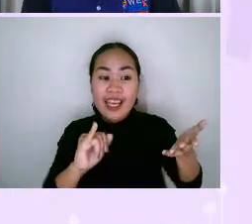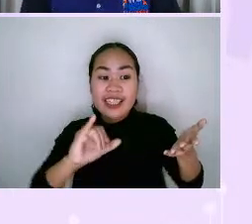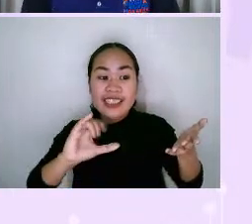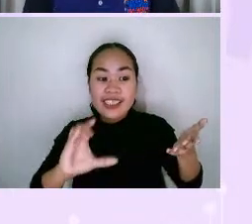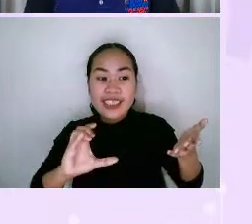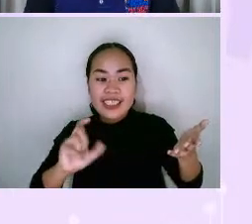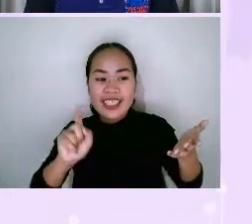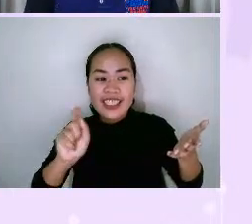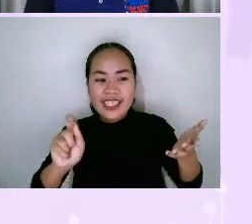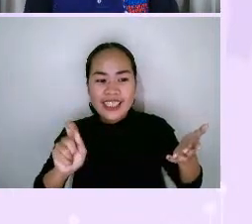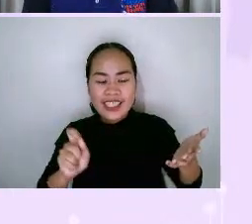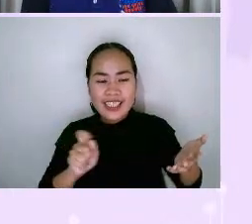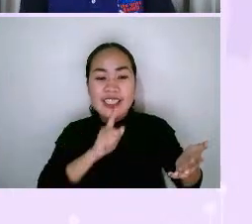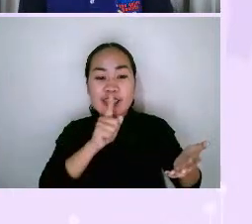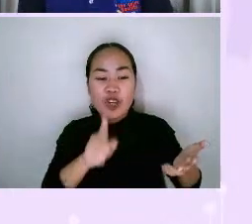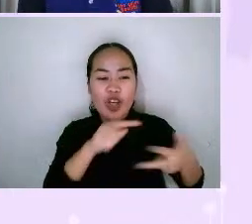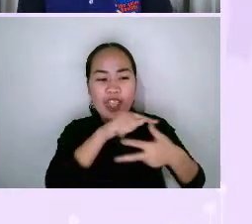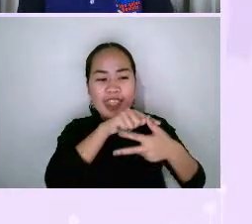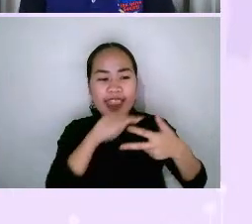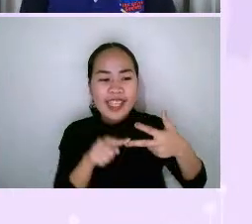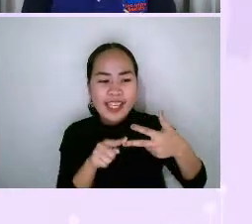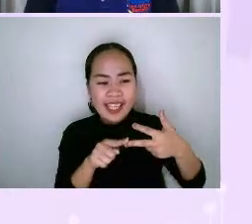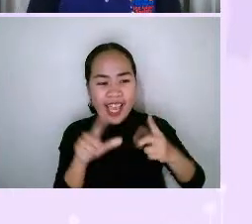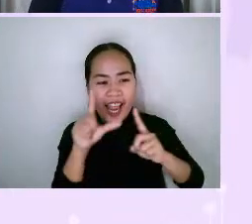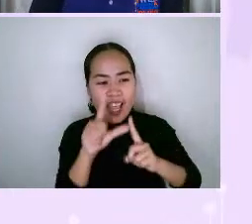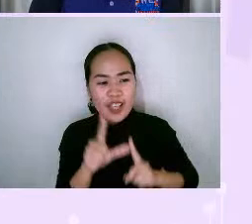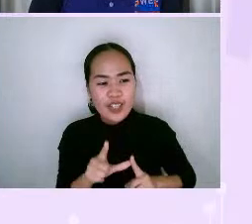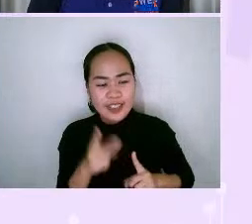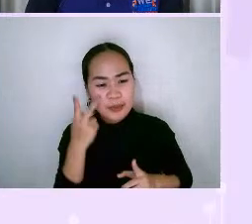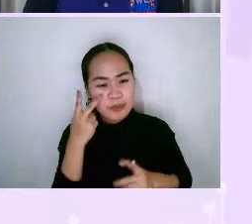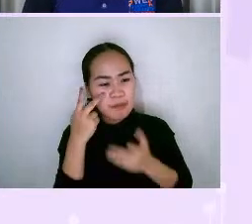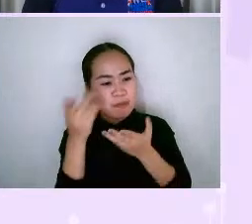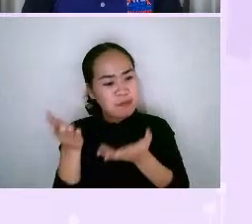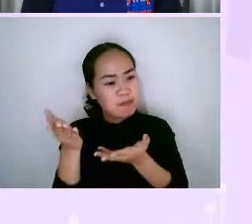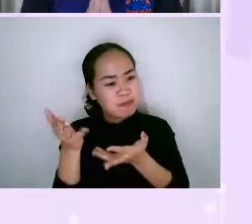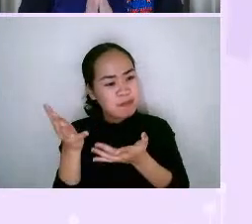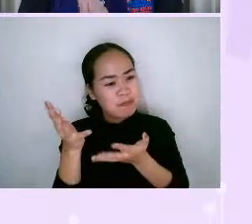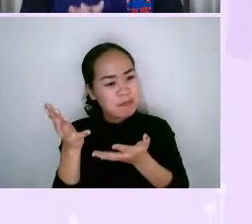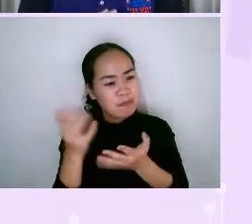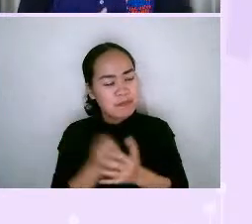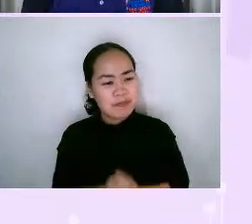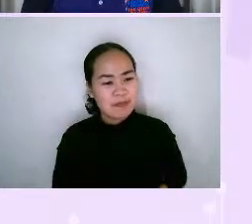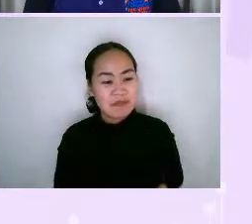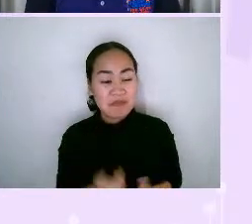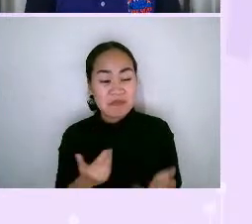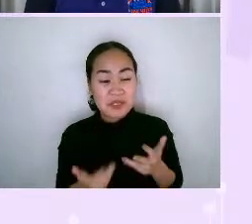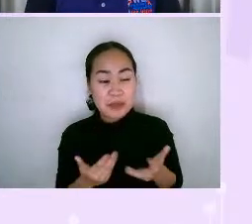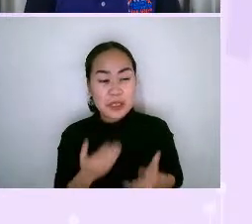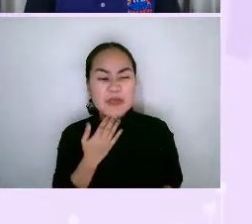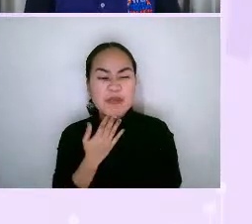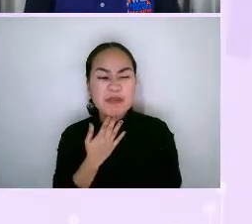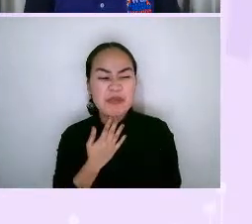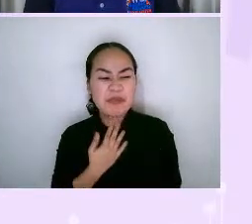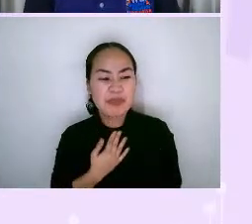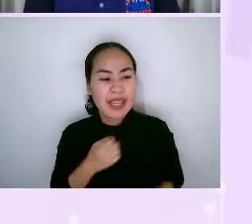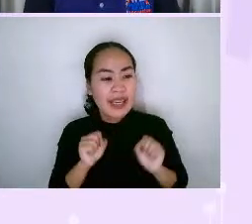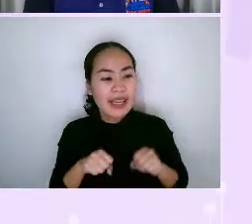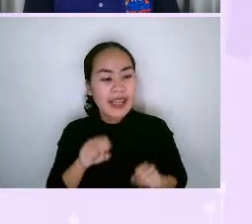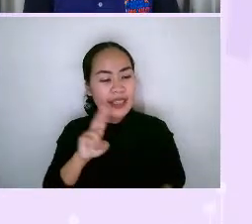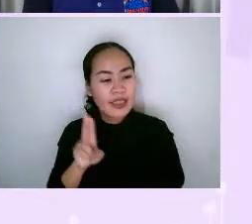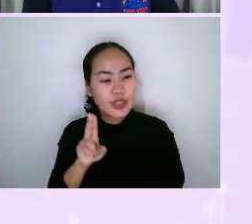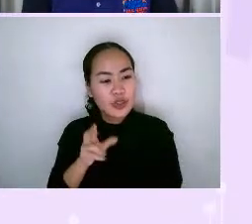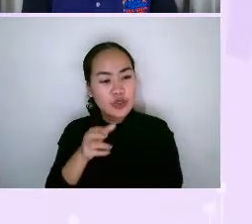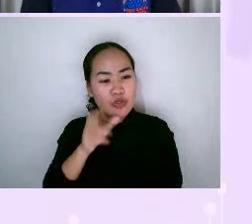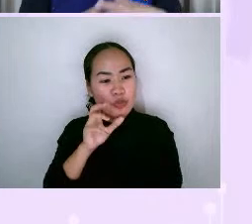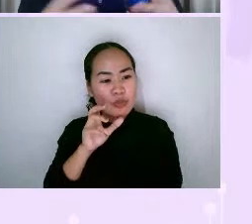ICT. Kasi 3 letters po yung hinahanap po natin. Baka nauuhaw na po tayo, no? Pwede tayong uminom nga din po ng iced